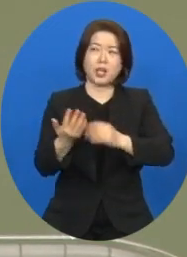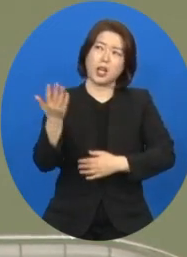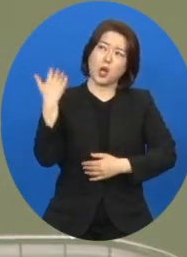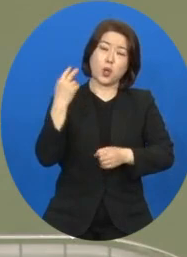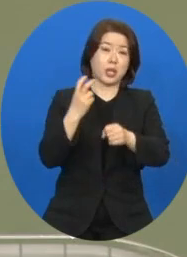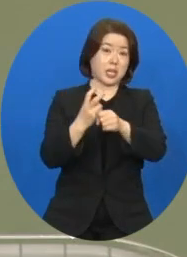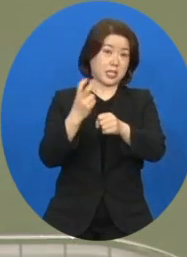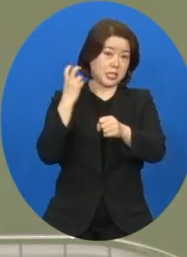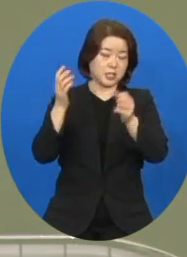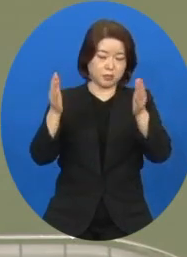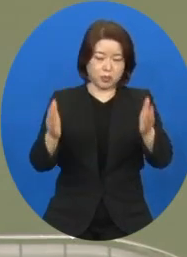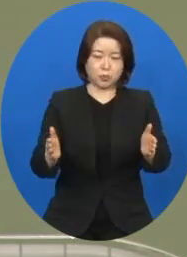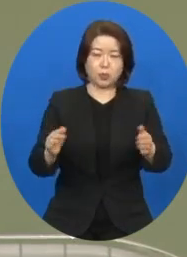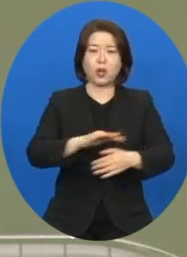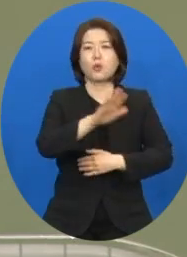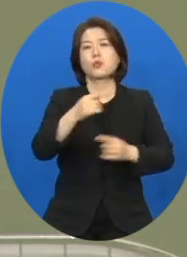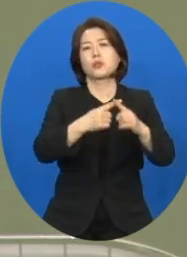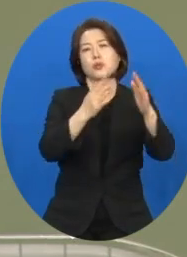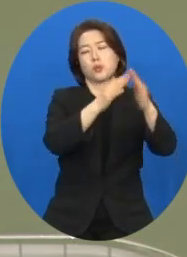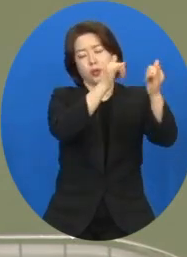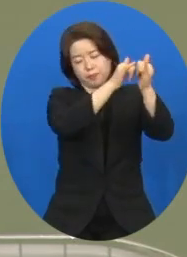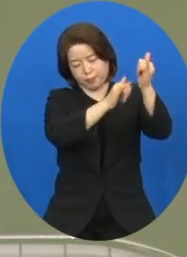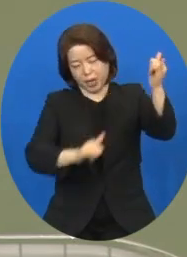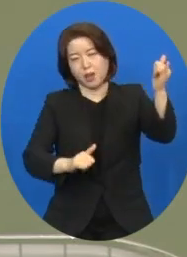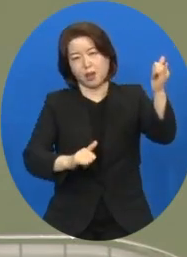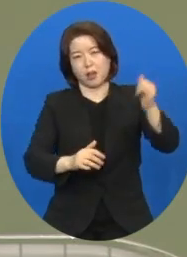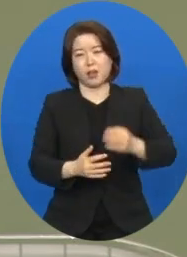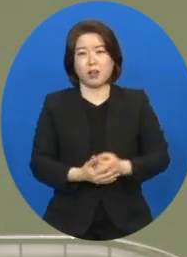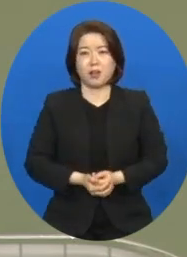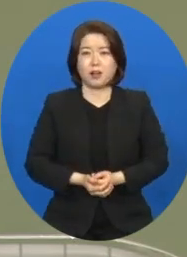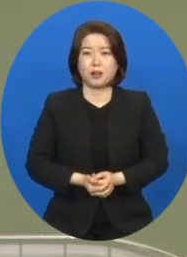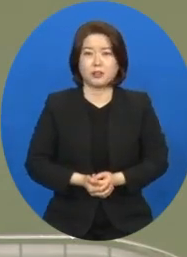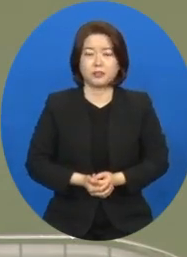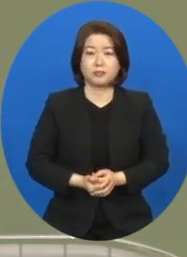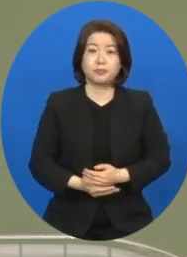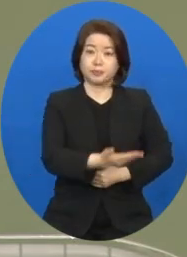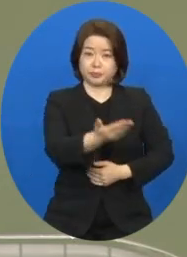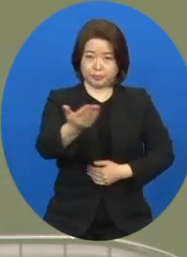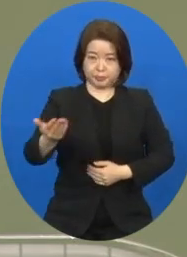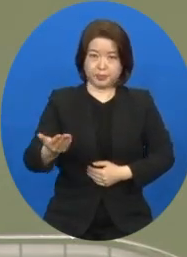동안의 우리의 교회의 역사입니다. 여러분,